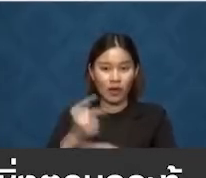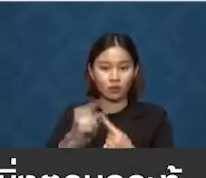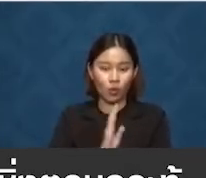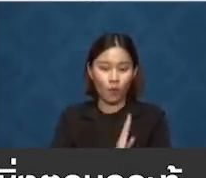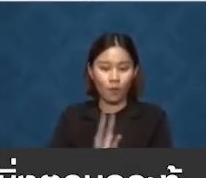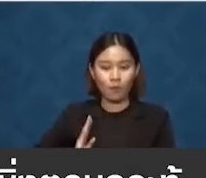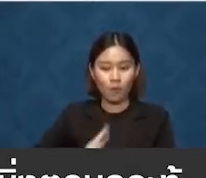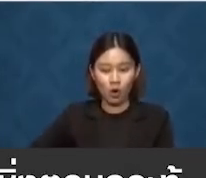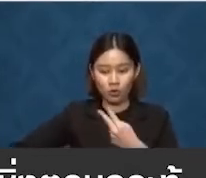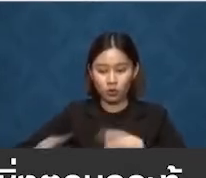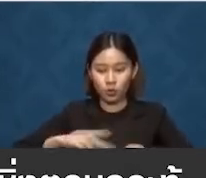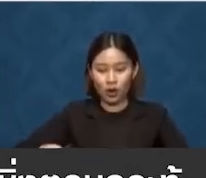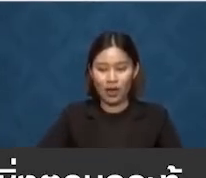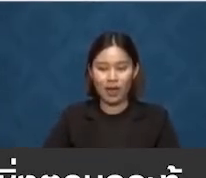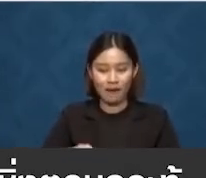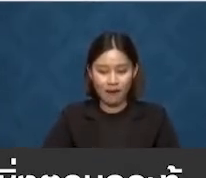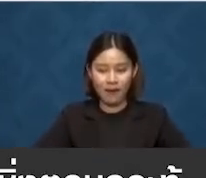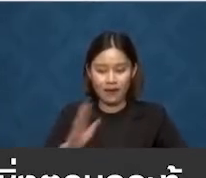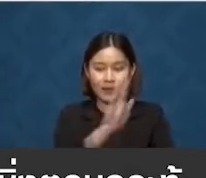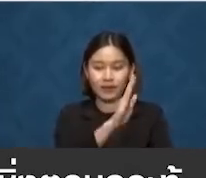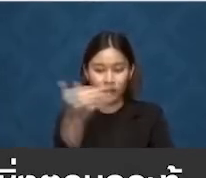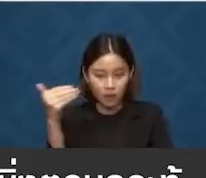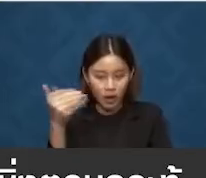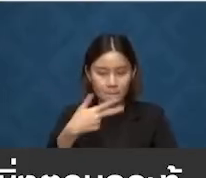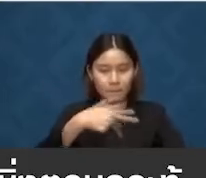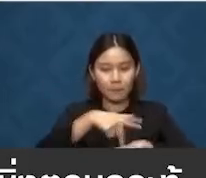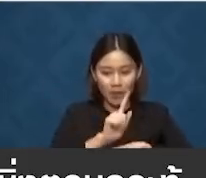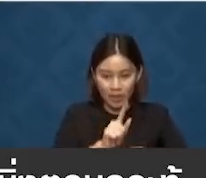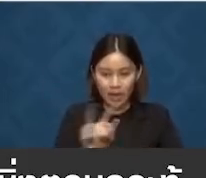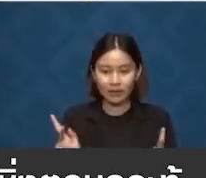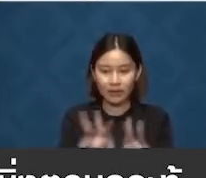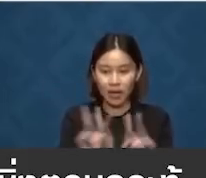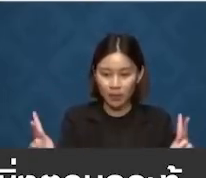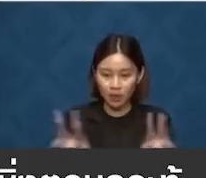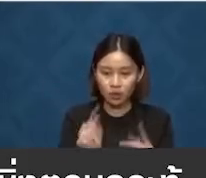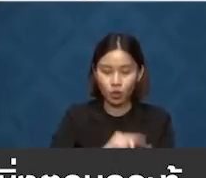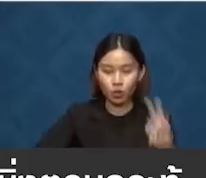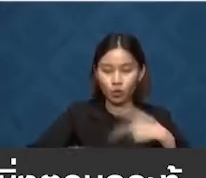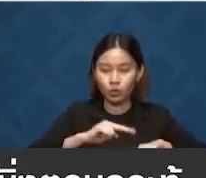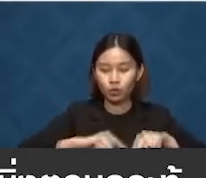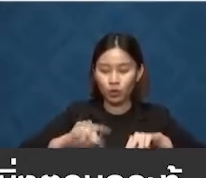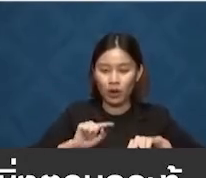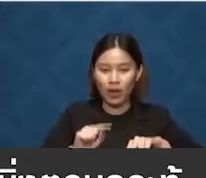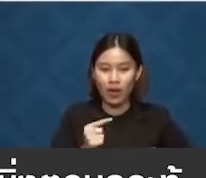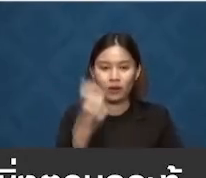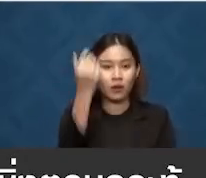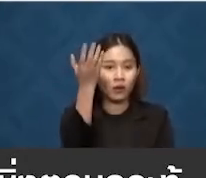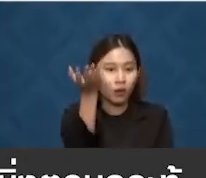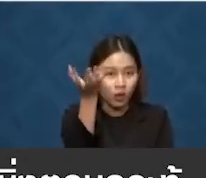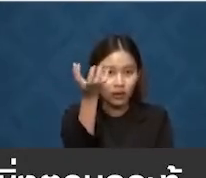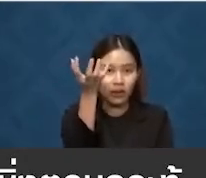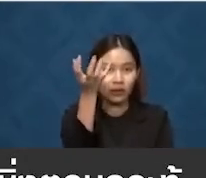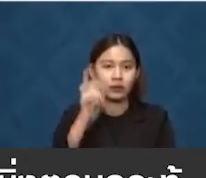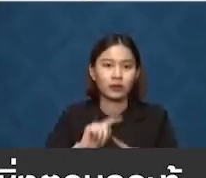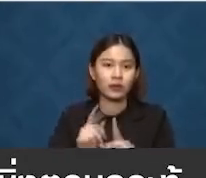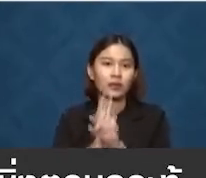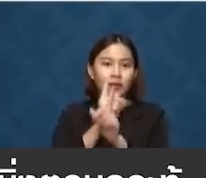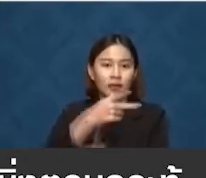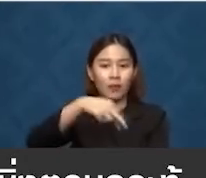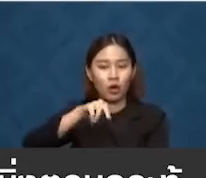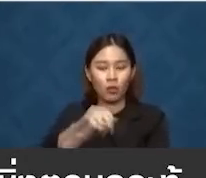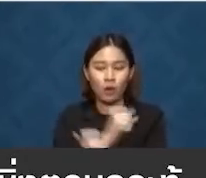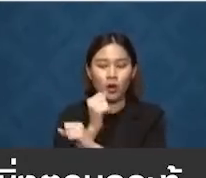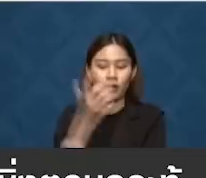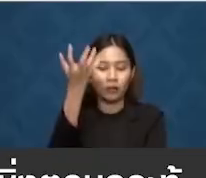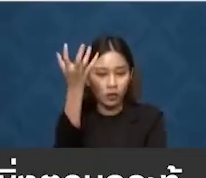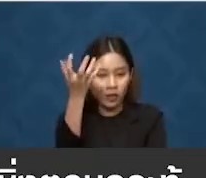คนแทนที่จะไปถามนายกเขาบอกว่าสิ่งนี้เนี่ยไม่ตรงกับสิ่งที่ตนตั้งใจจะสื่อสารเพราะคำถามที่ตนตั้งใจจะถามนั้น